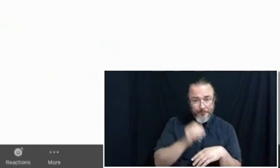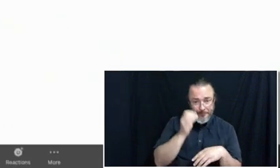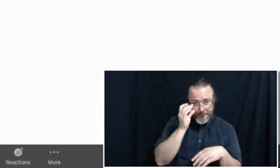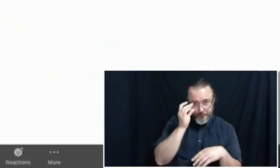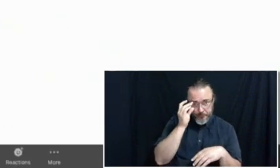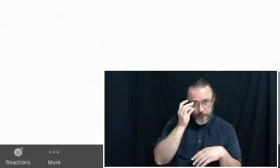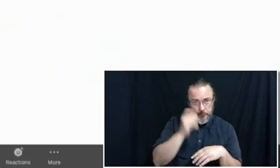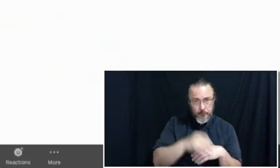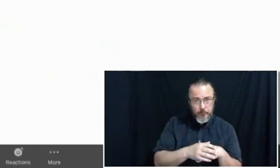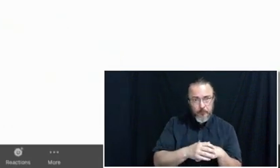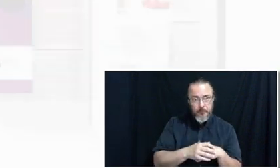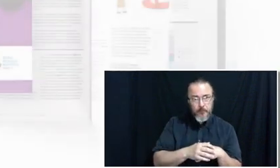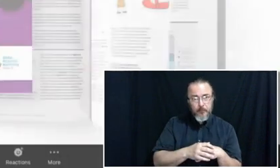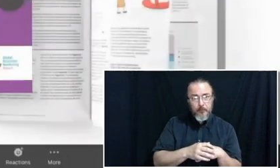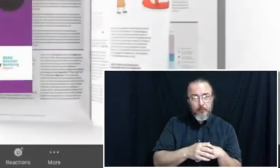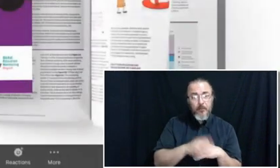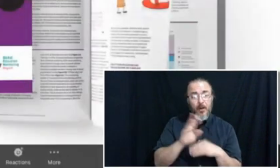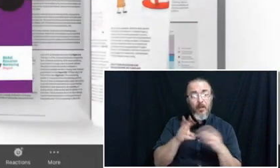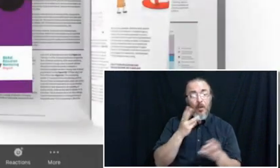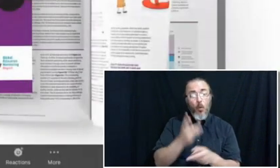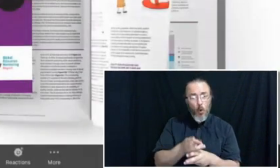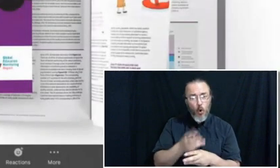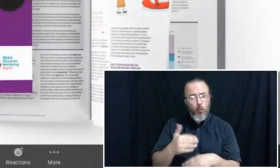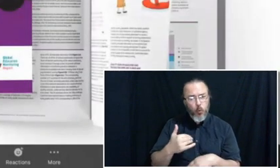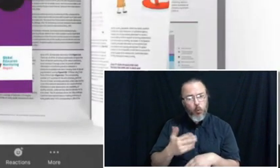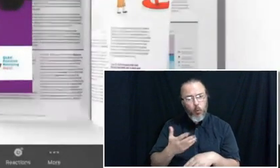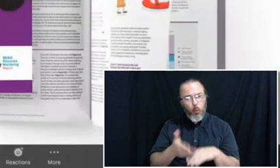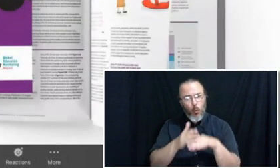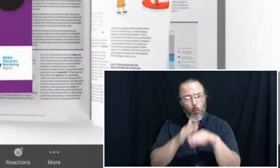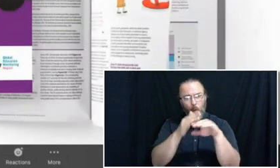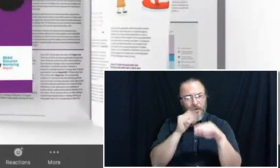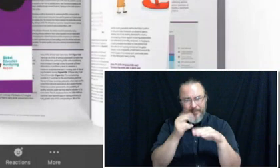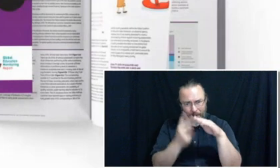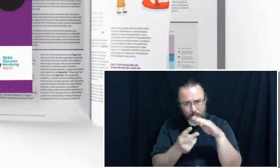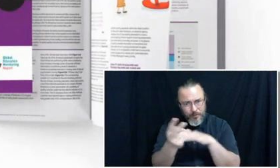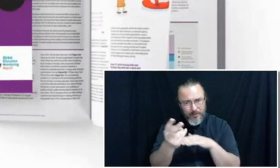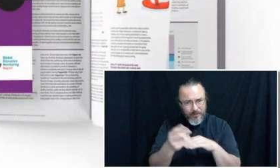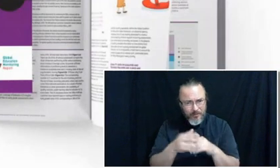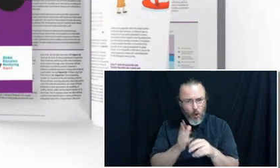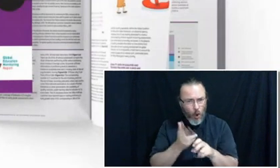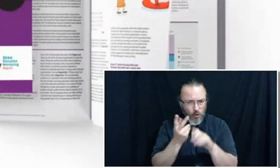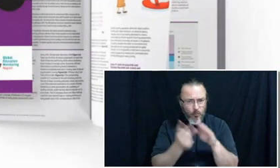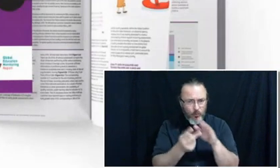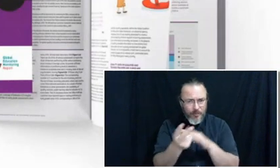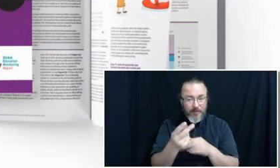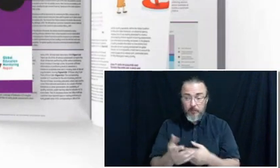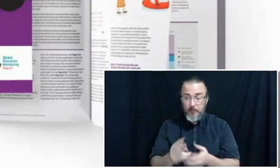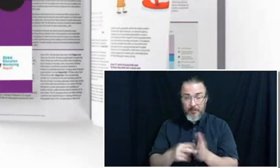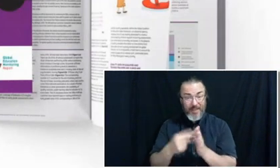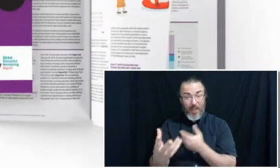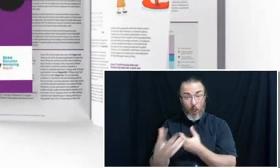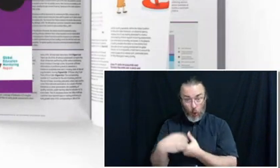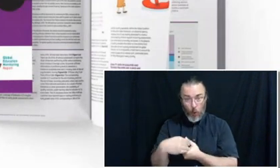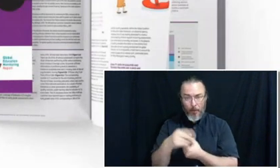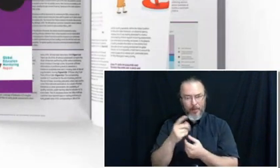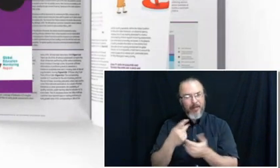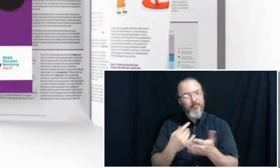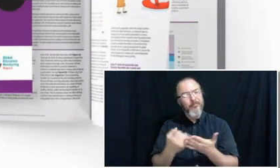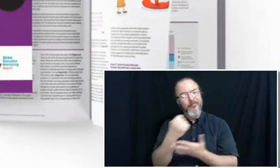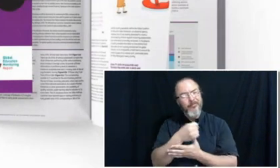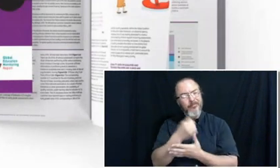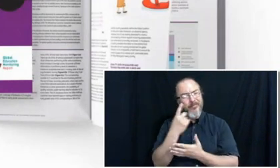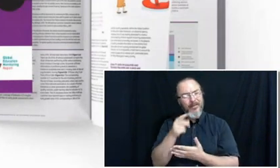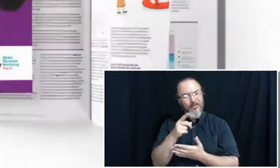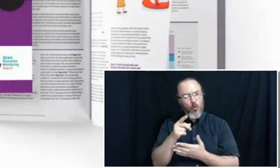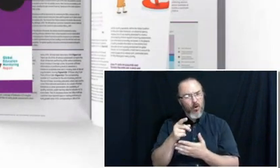enseignement. Nous vous invitons à consulter tous ces sites web. Dans un monde de plus en plus confronté à l'incertitude et à la précarité, l'inclusion doit être au cœur